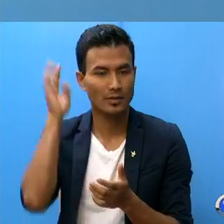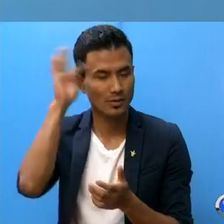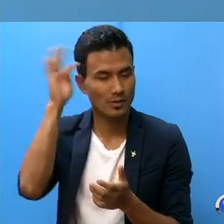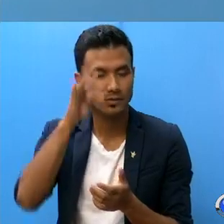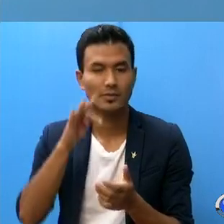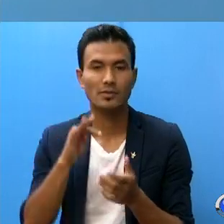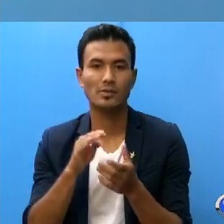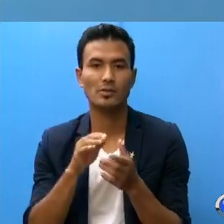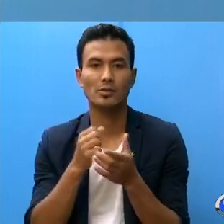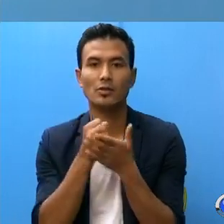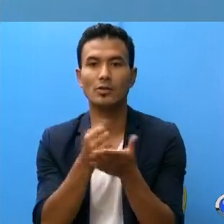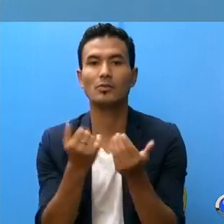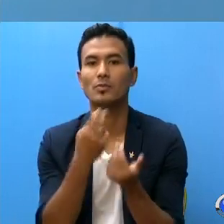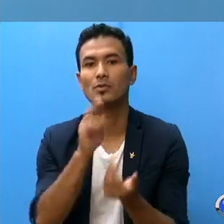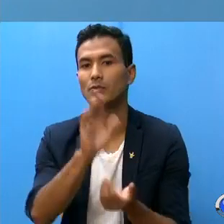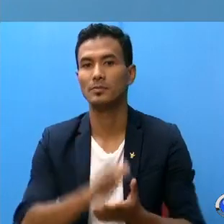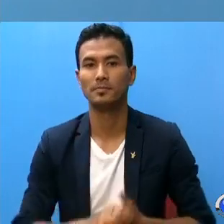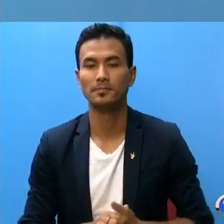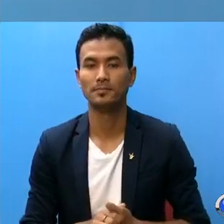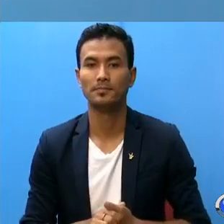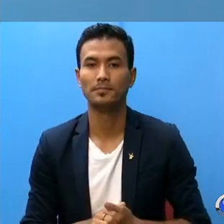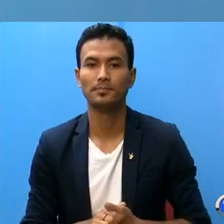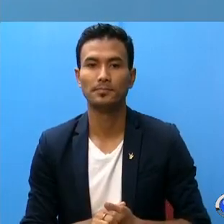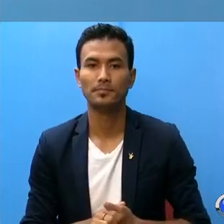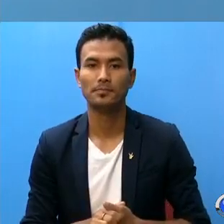स्ट्रेस्टाले स्वाइब गरियानु वाएको छा